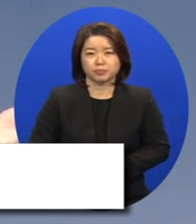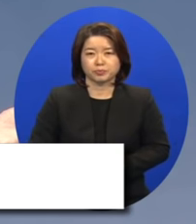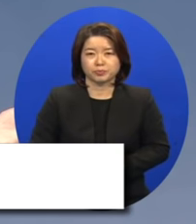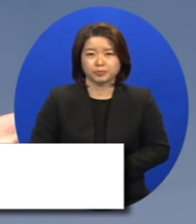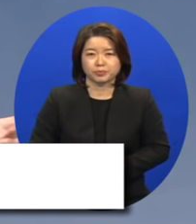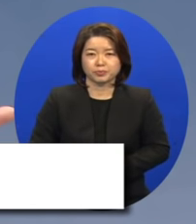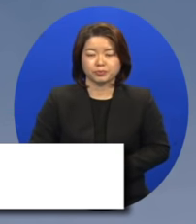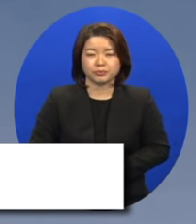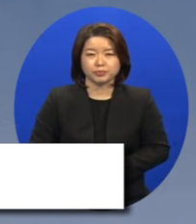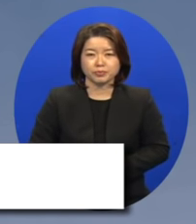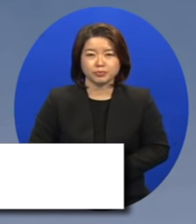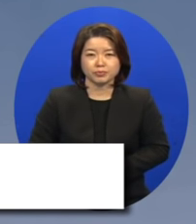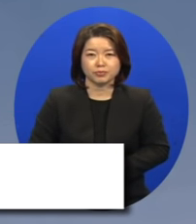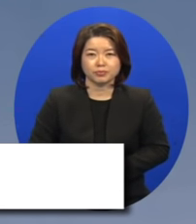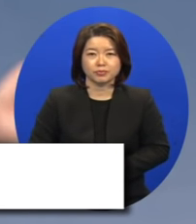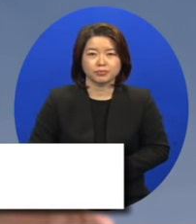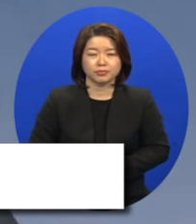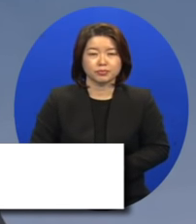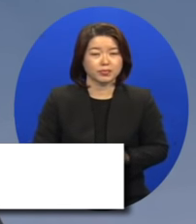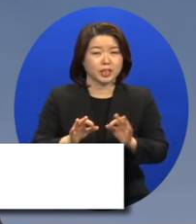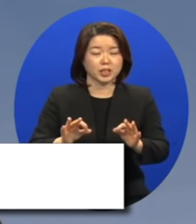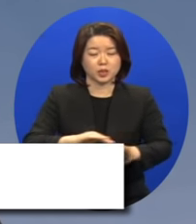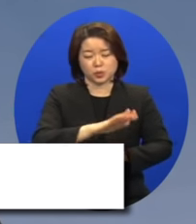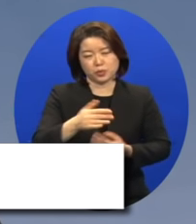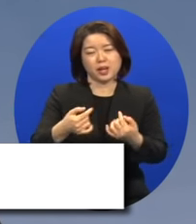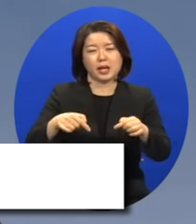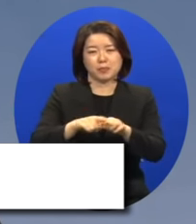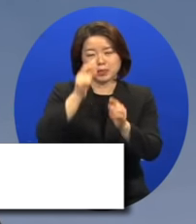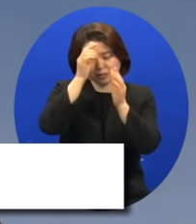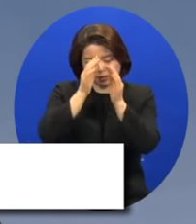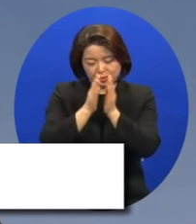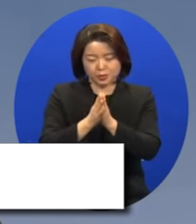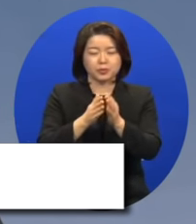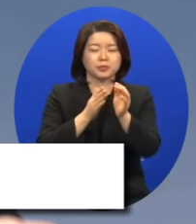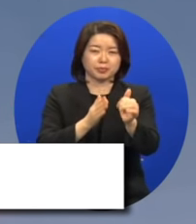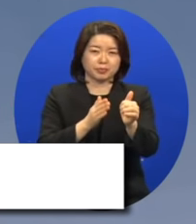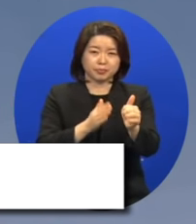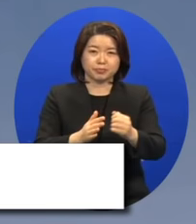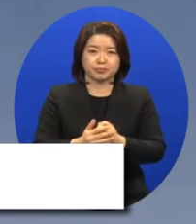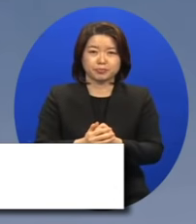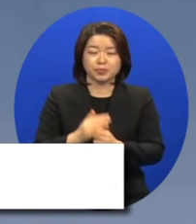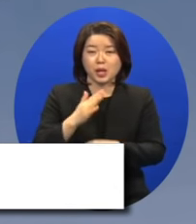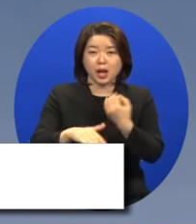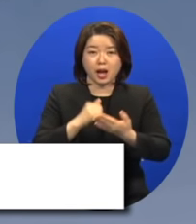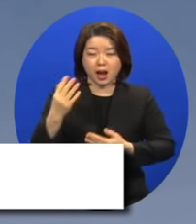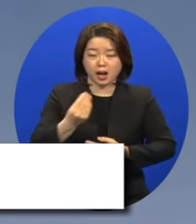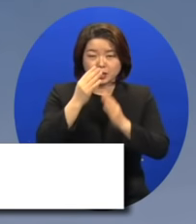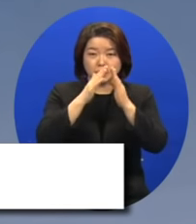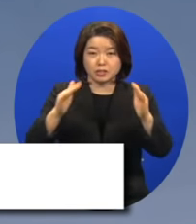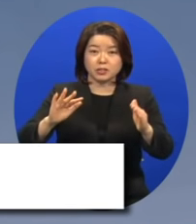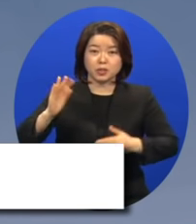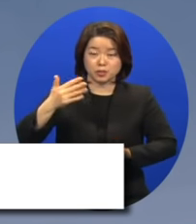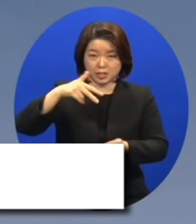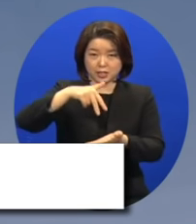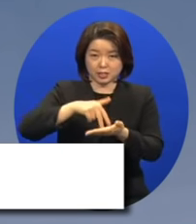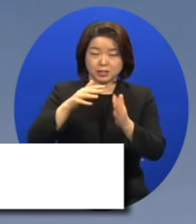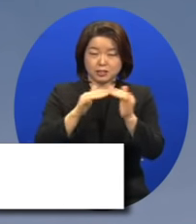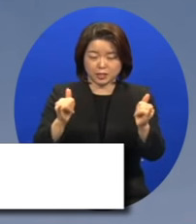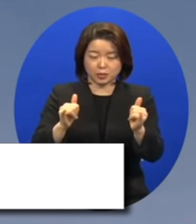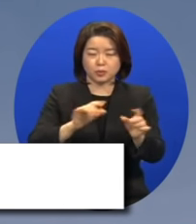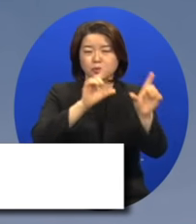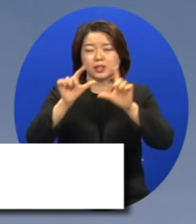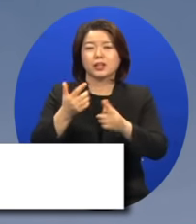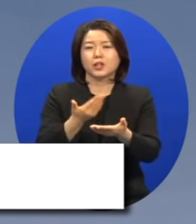그렇게될것입니다.이제함께기도합시다. 우리는하나님의성전으로서살아가야합니다